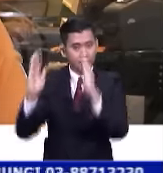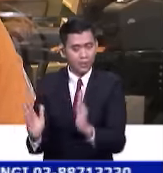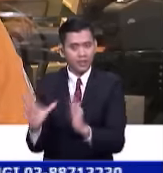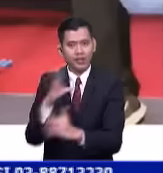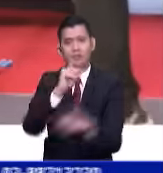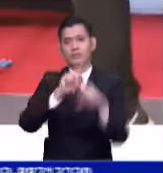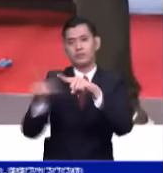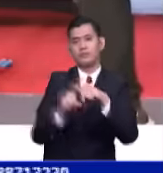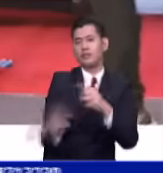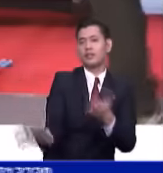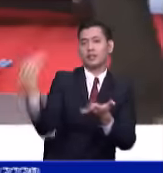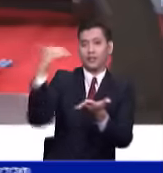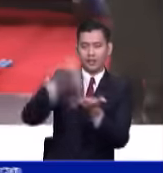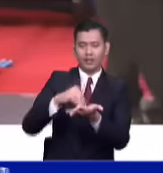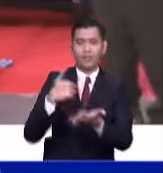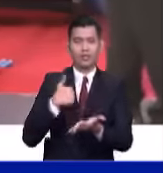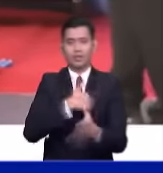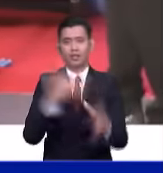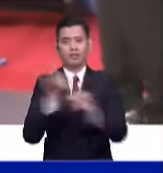an advantage.